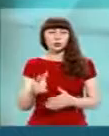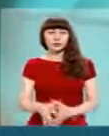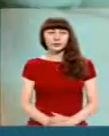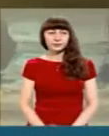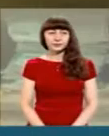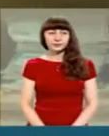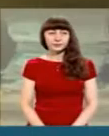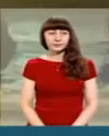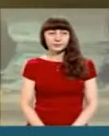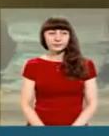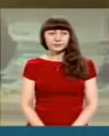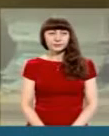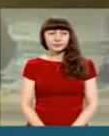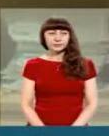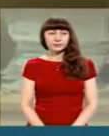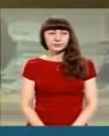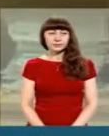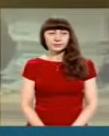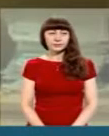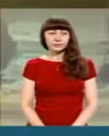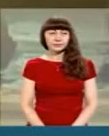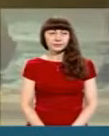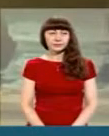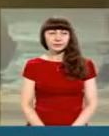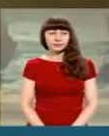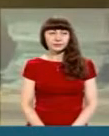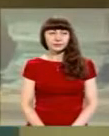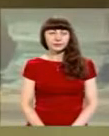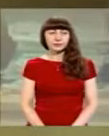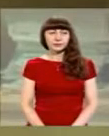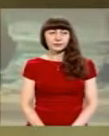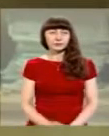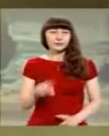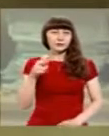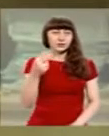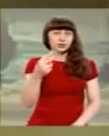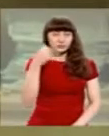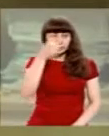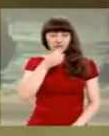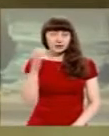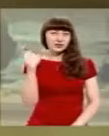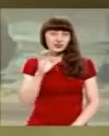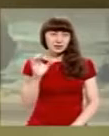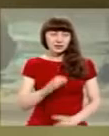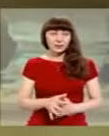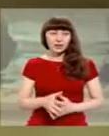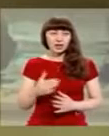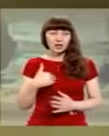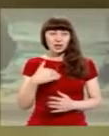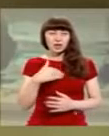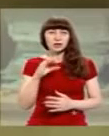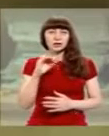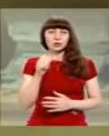атқаруда. 2020 жылы қыркүйек айында Қостанай облысы Денисов ауданы Денисов ауылына қоныс аударып